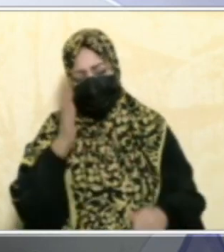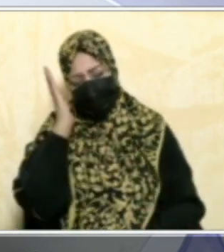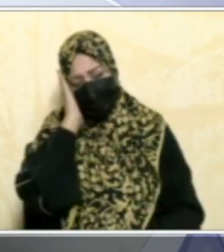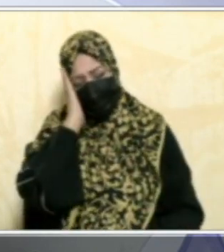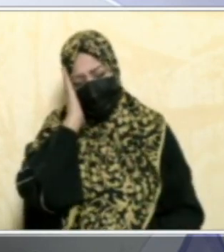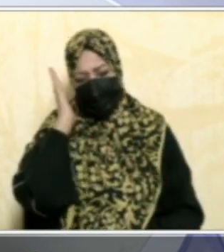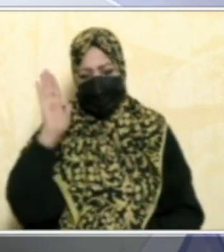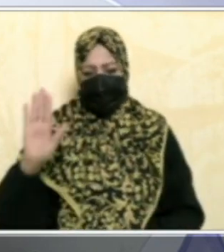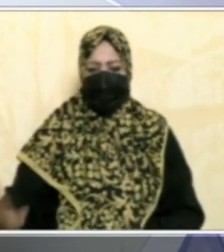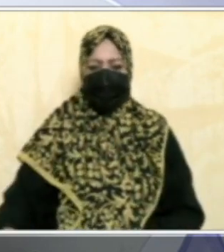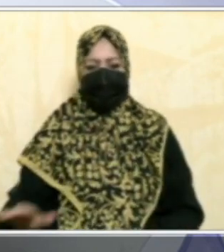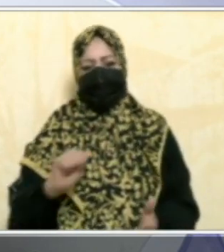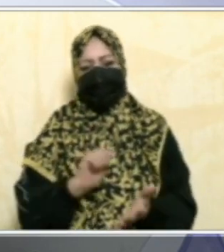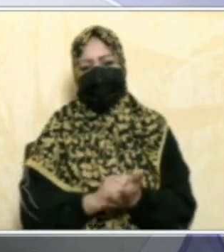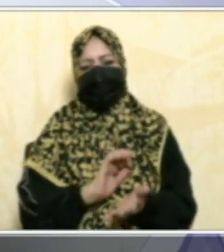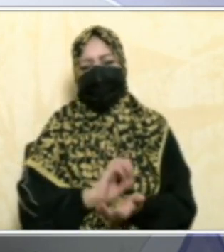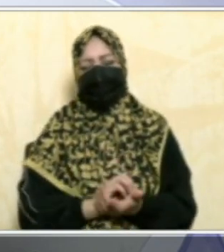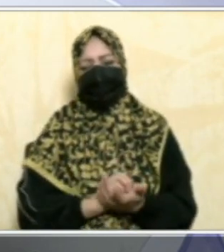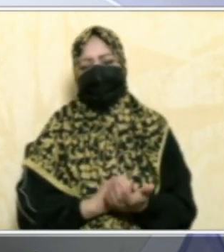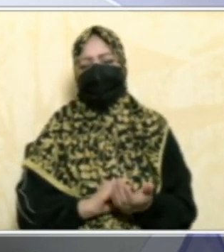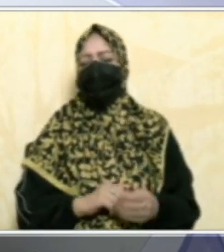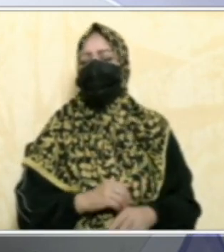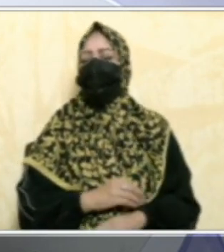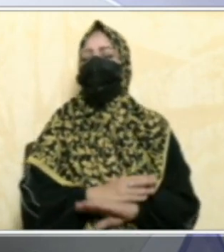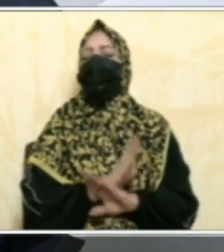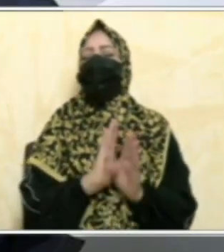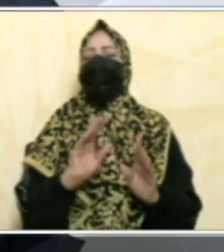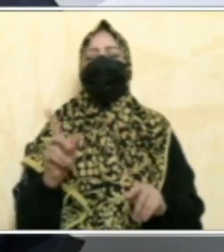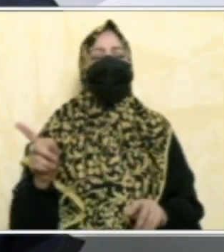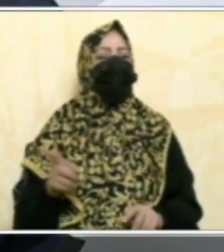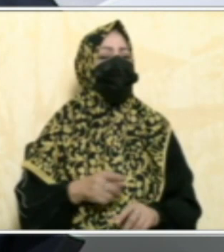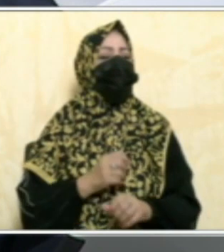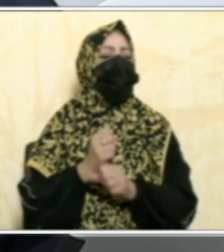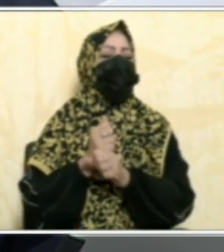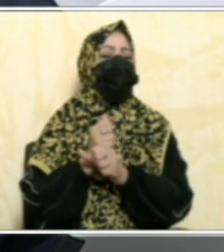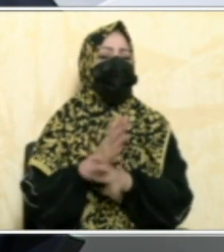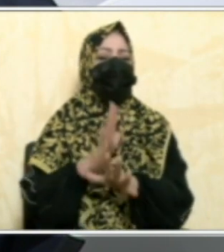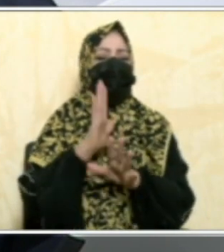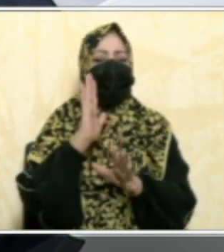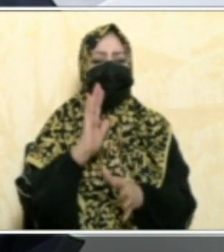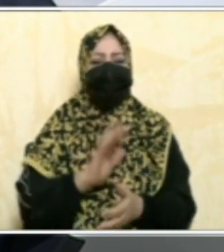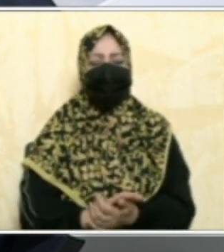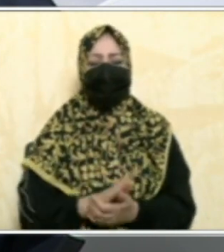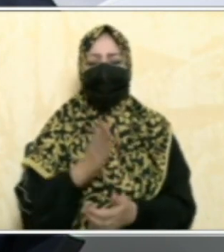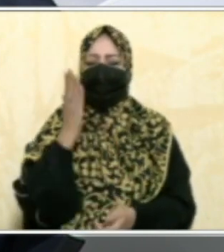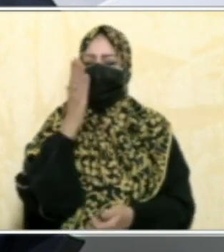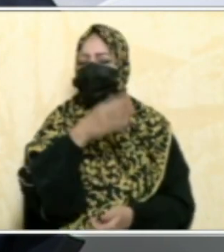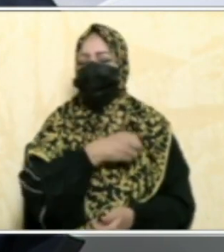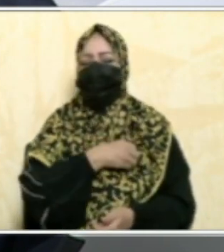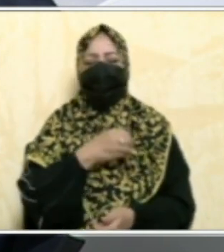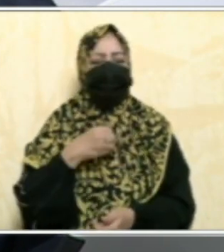النهار لبنتك من الفجر عادي تقدري تمشي، ولكن